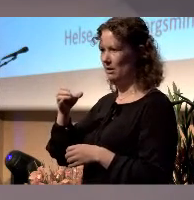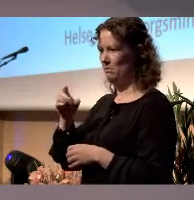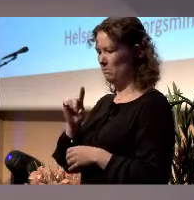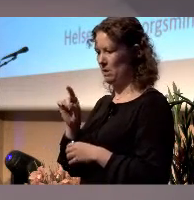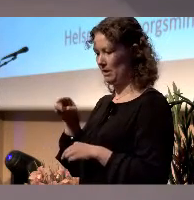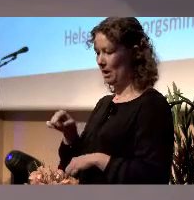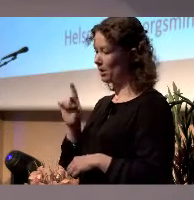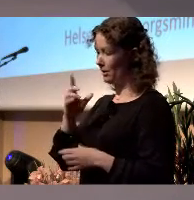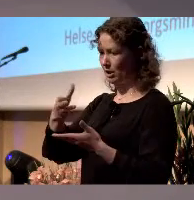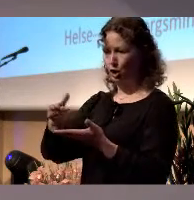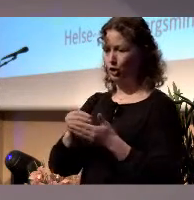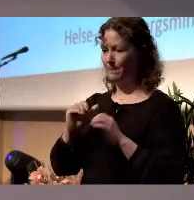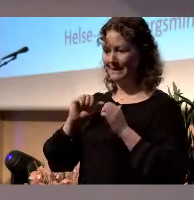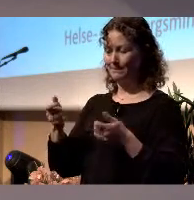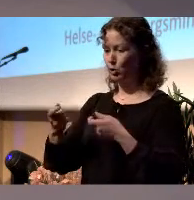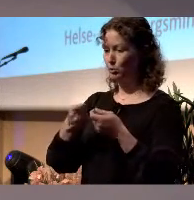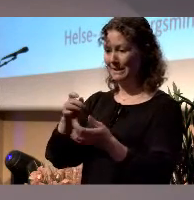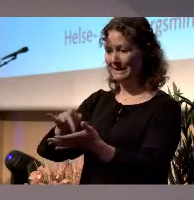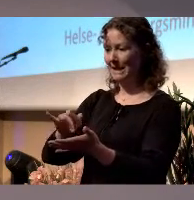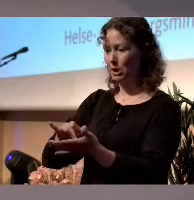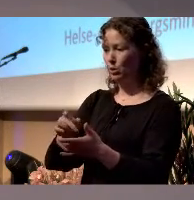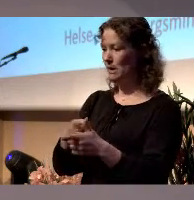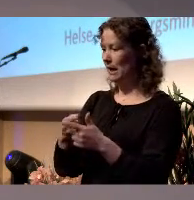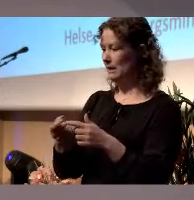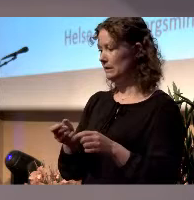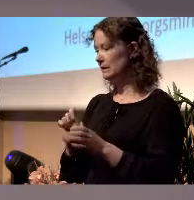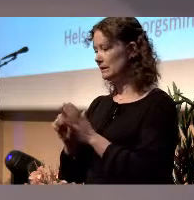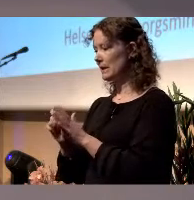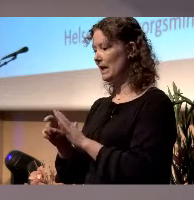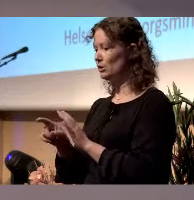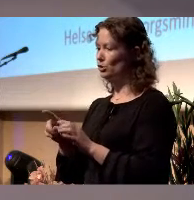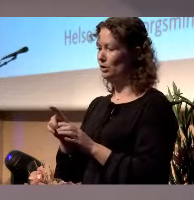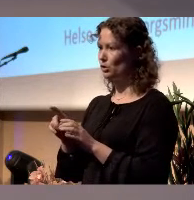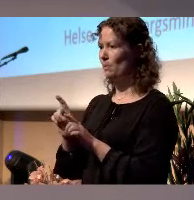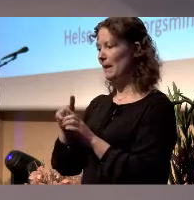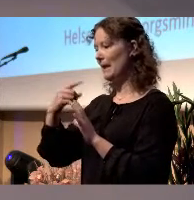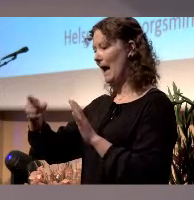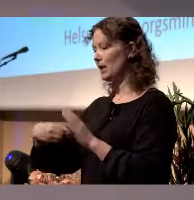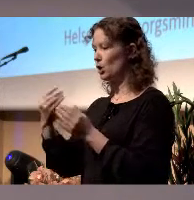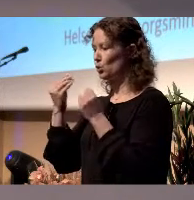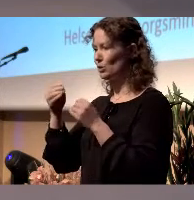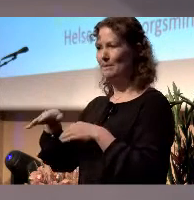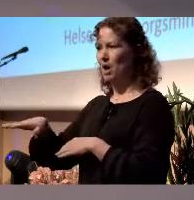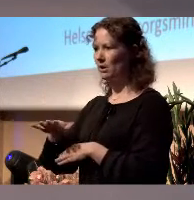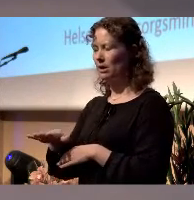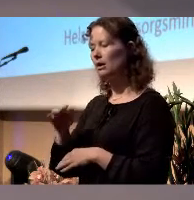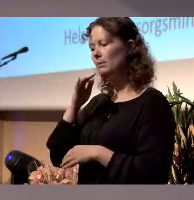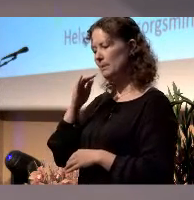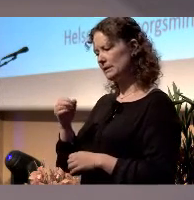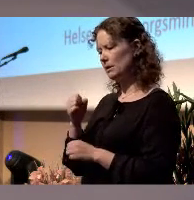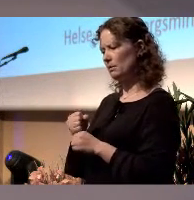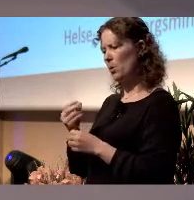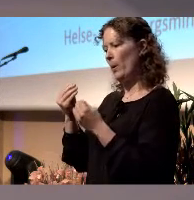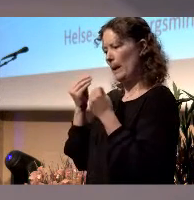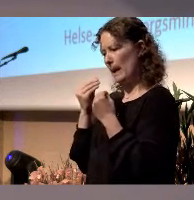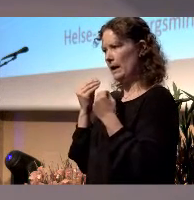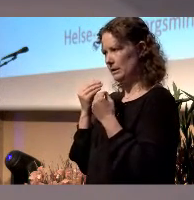ikke kjøpes på en sportsbutikk i sentrum eller selges som et heldagskurs i marka. Mestring, det må faktisk